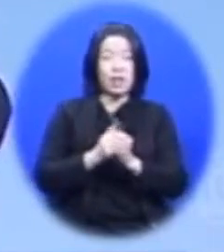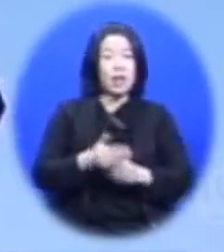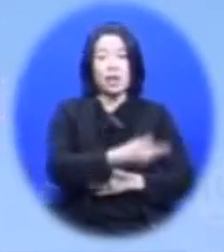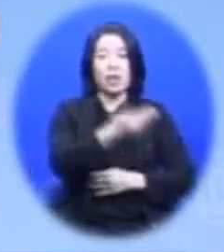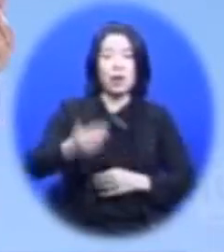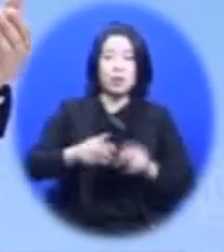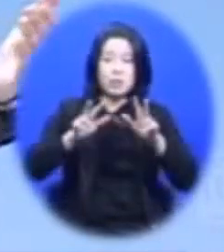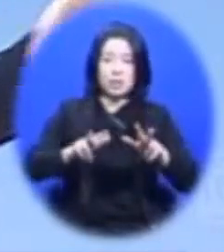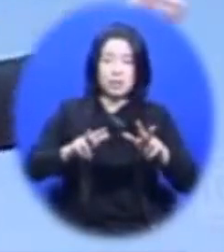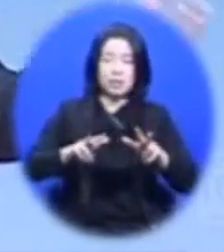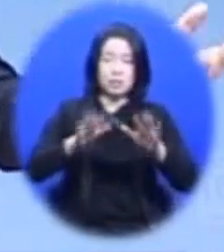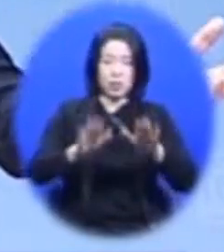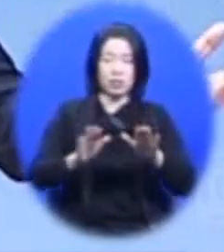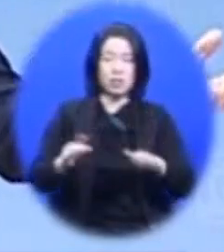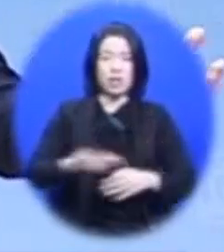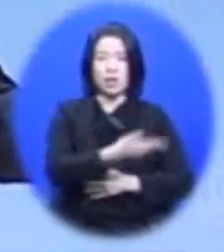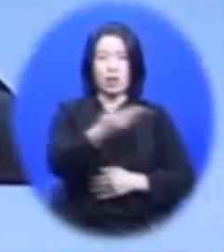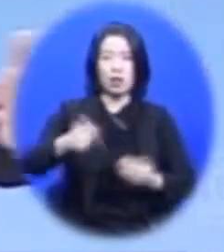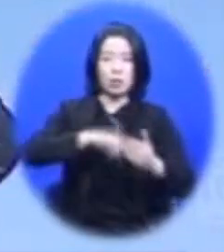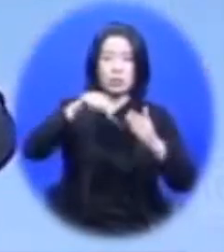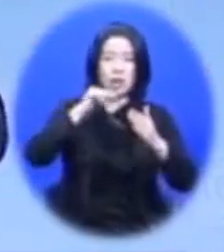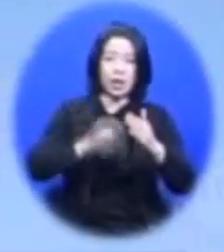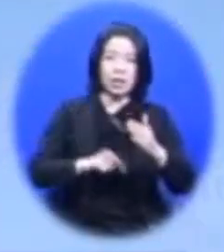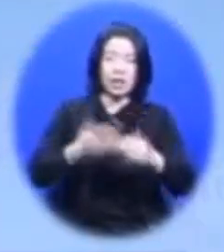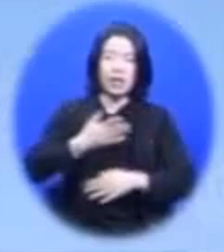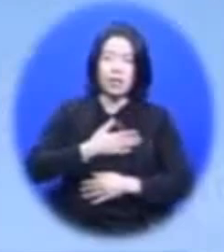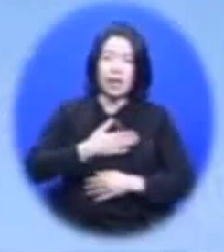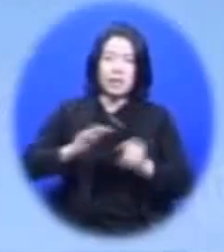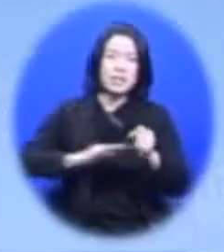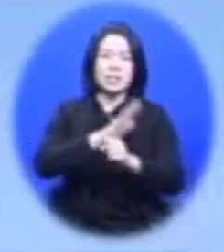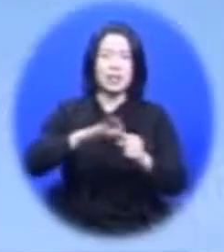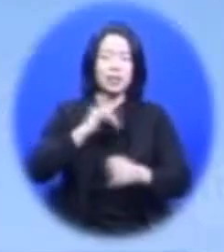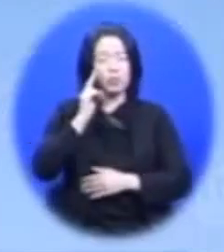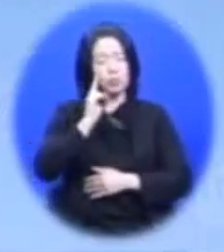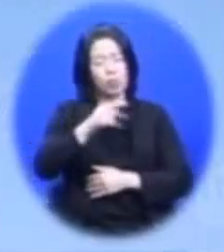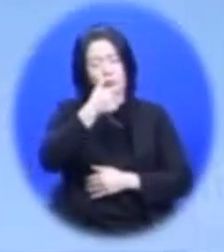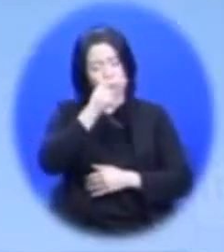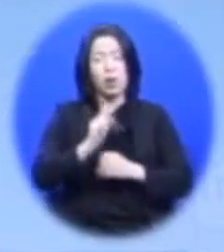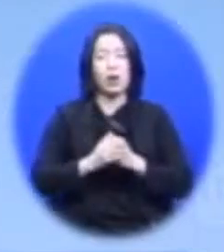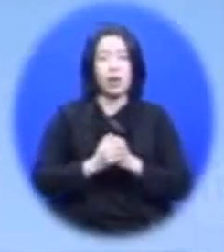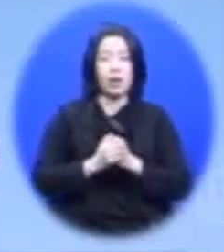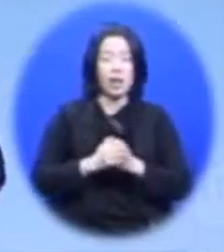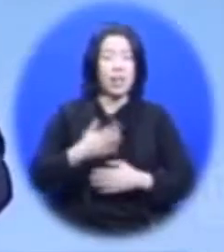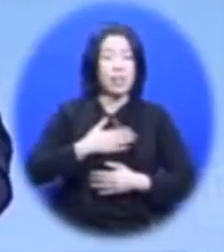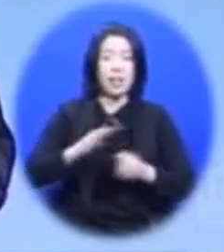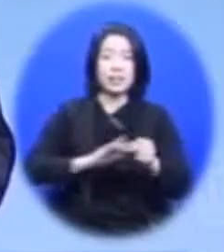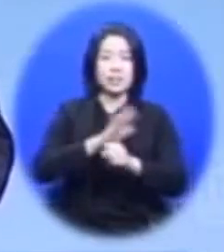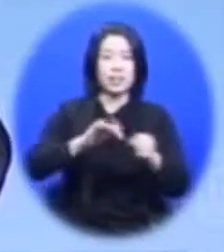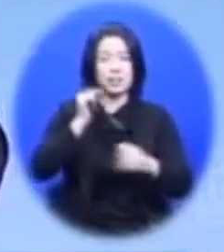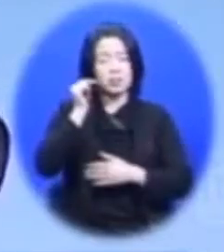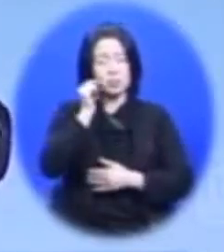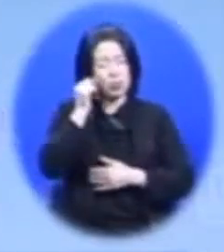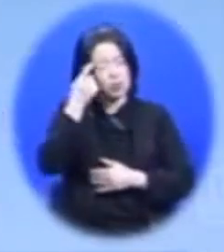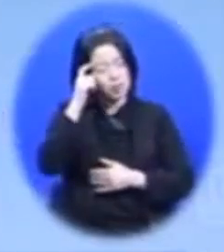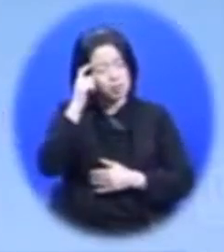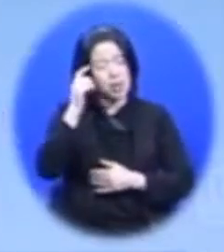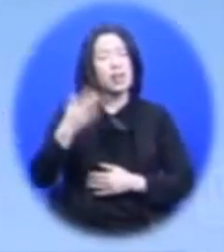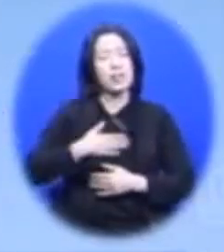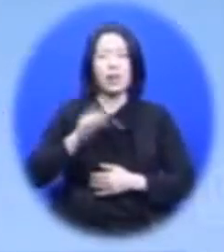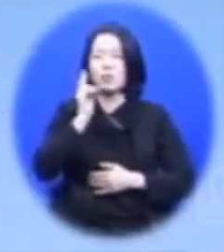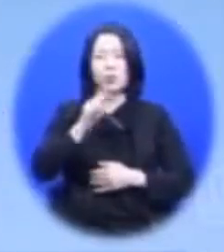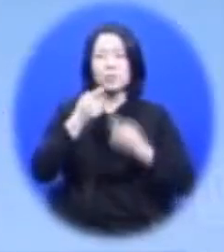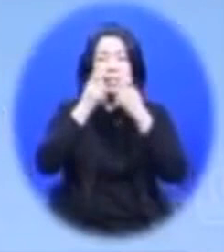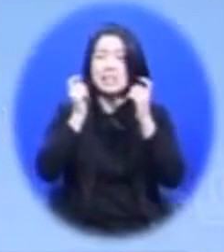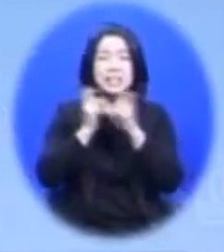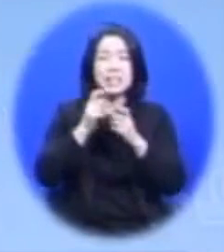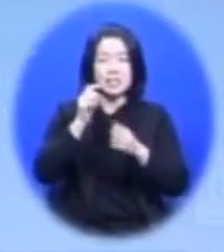여러분, 지금 현재 여러분 안에 나는 사랑이 너무 없어. 나는 사랑하지 못했나 봐. 난 너무 이기적이고